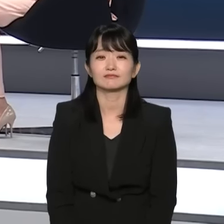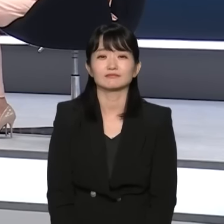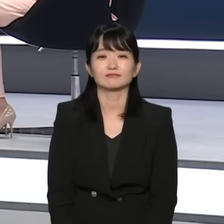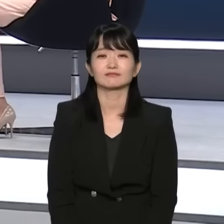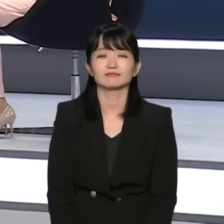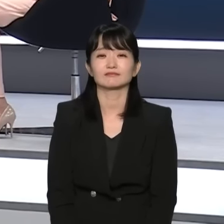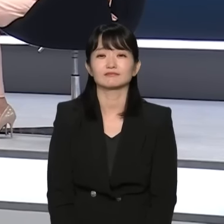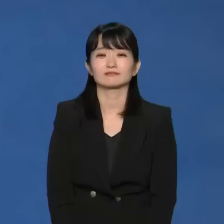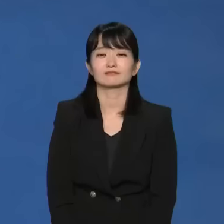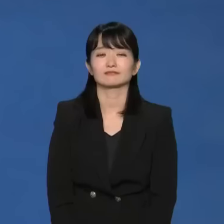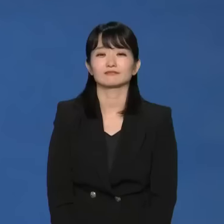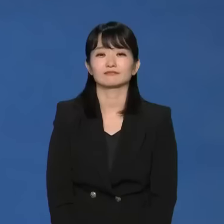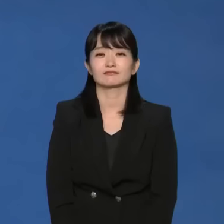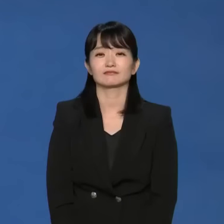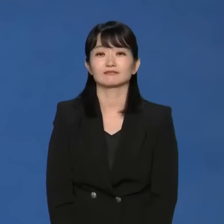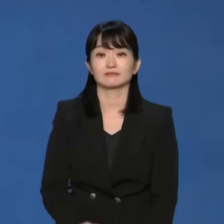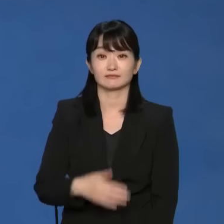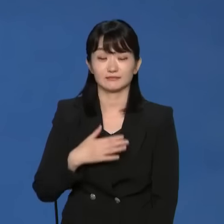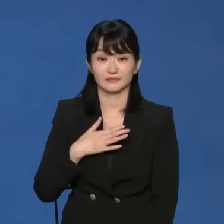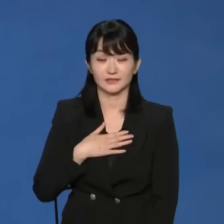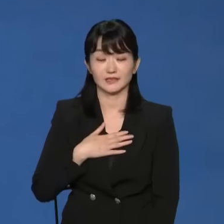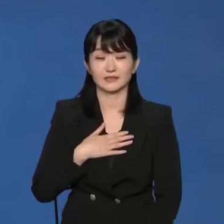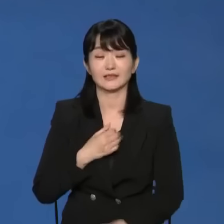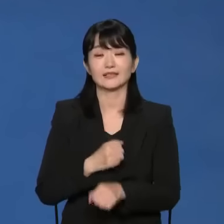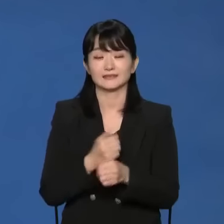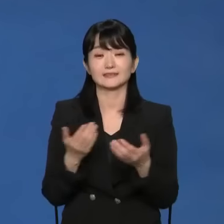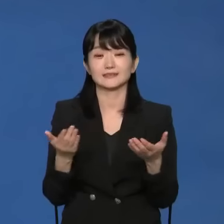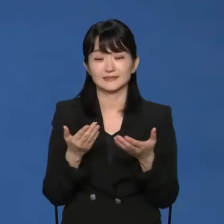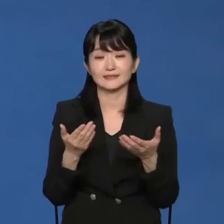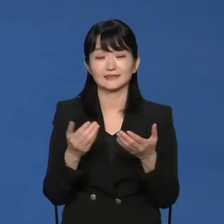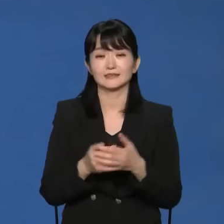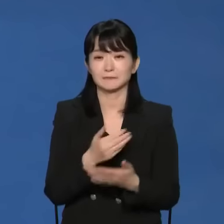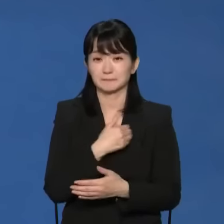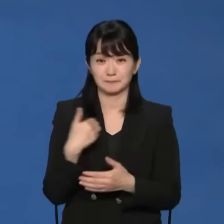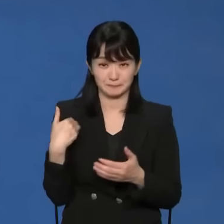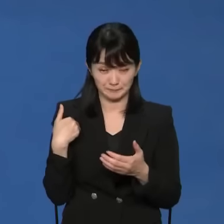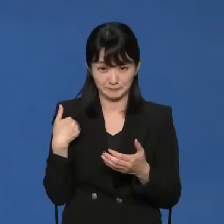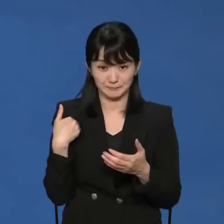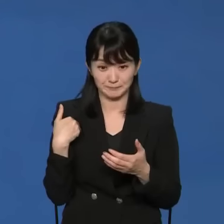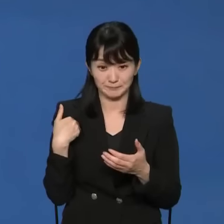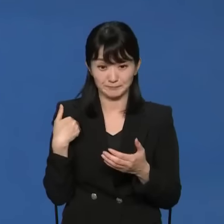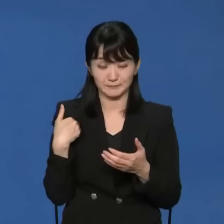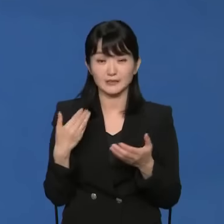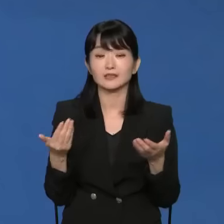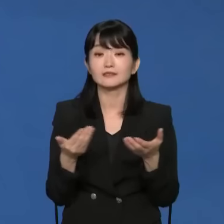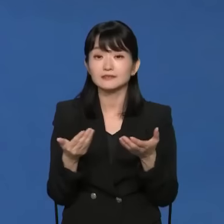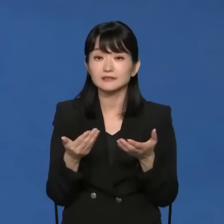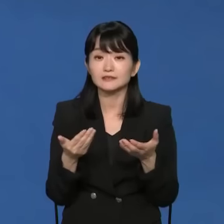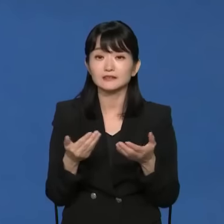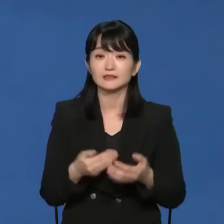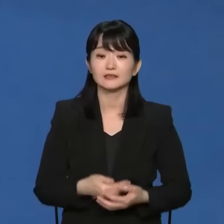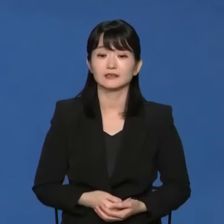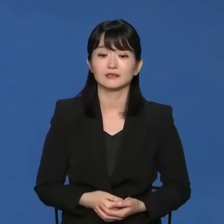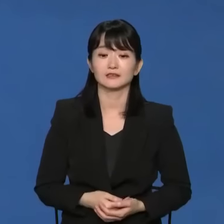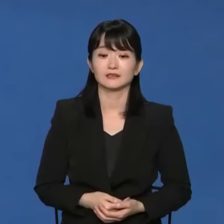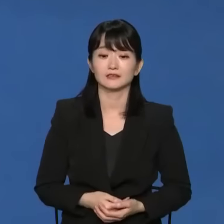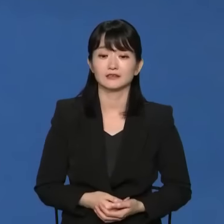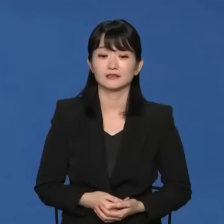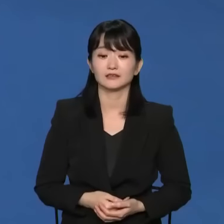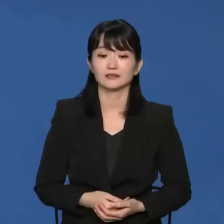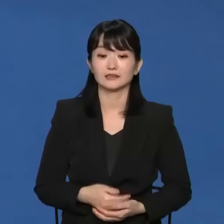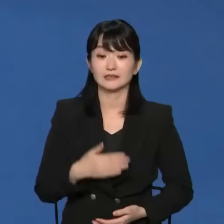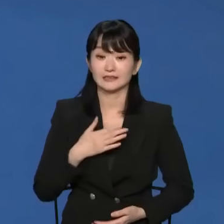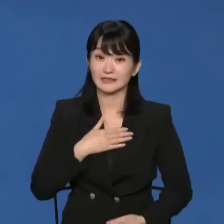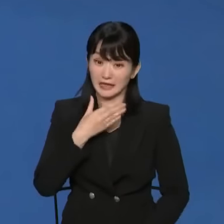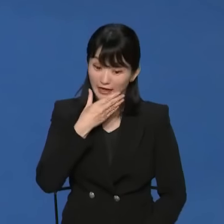하면 제가 하고 있는 일, 또 충족을 시켜야 하는 일들에 제 행복도